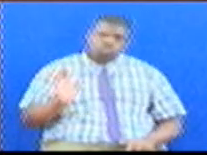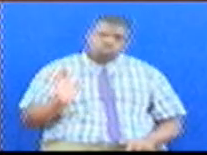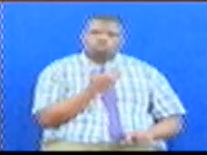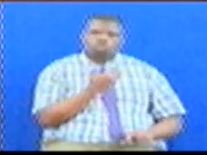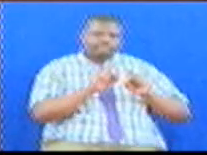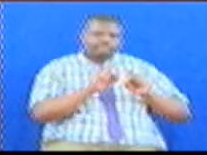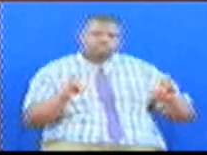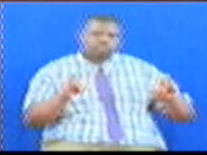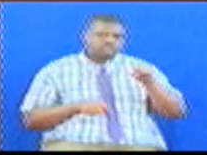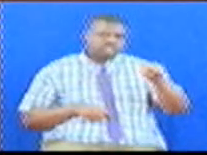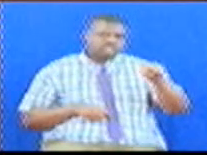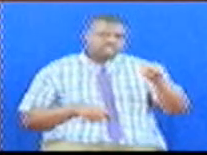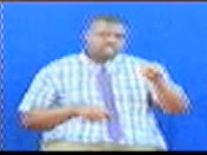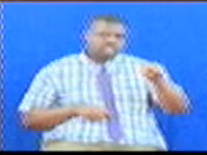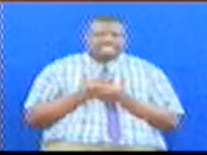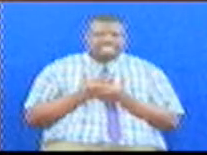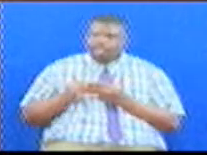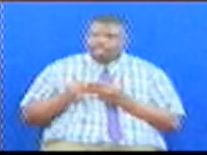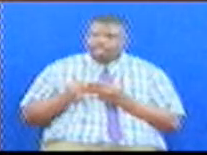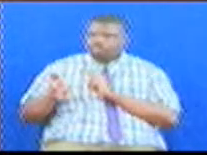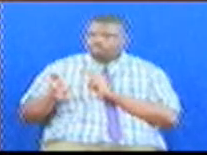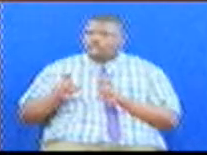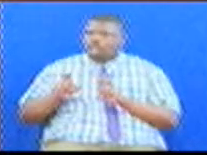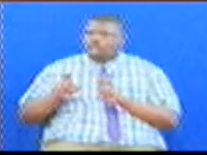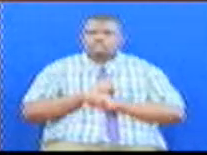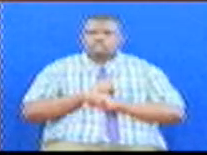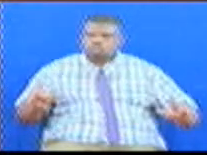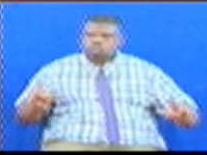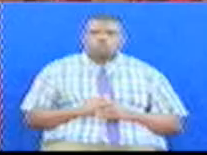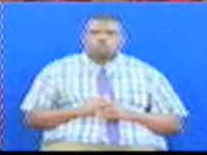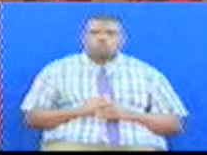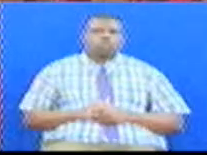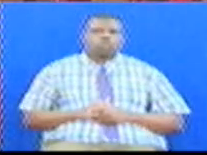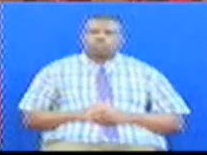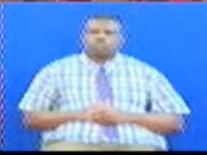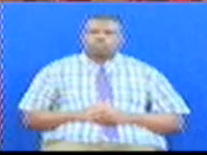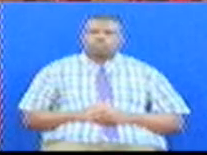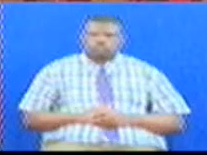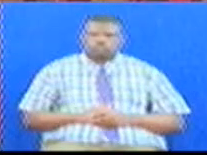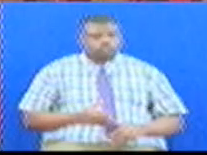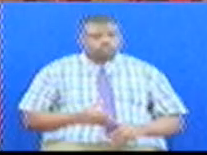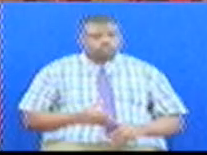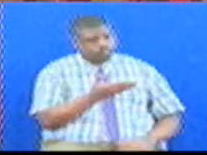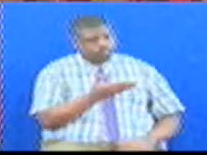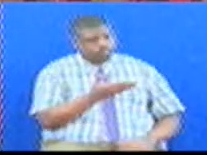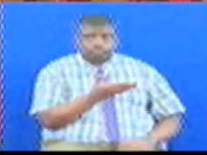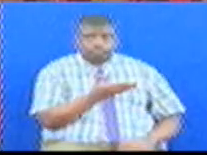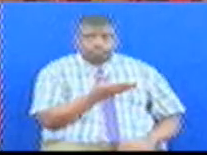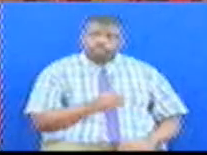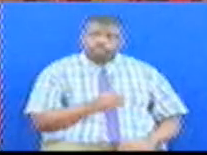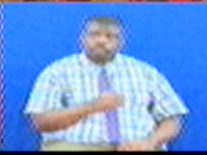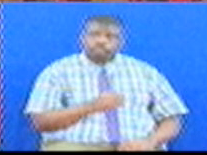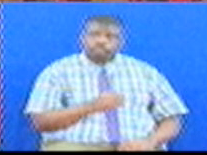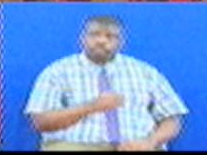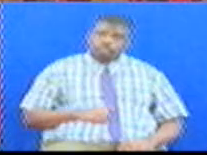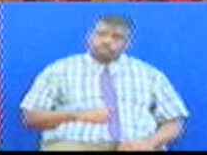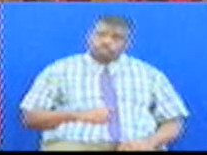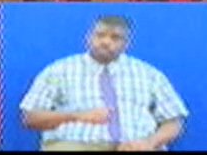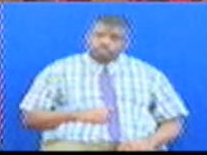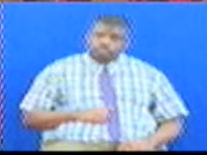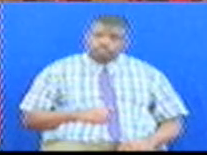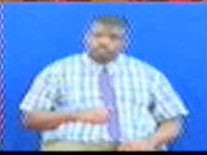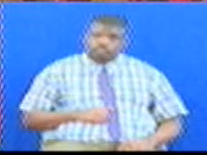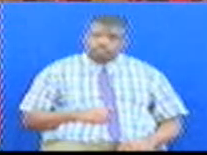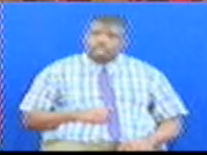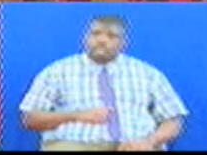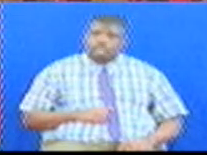lakini si sehemu ya mjadala. Mheshimiwa Edwin Sanda. Na kushukuru